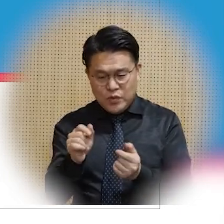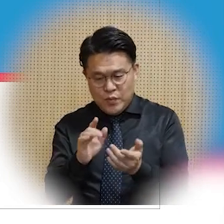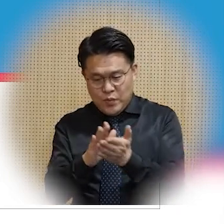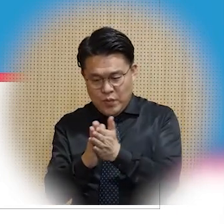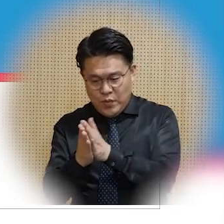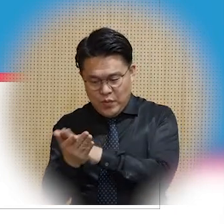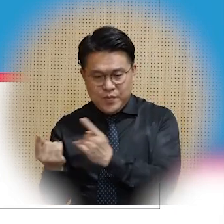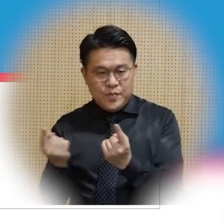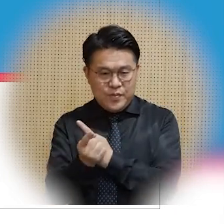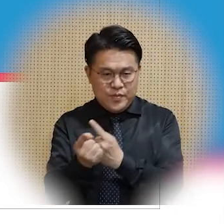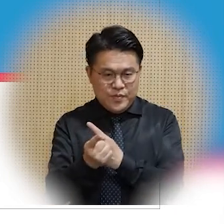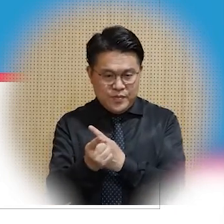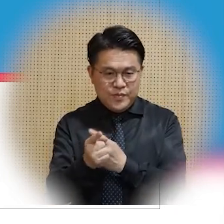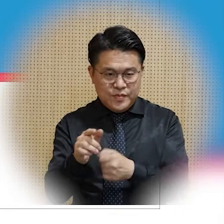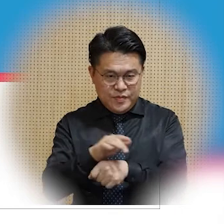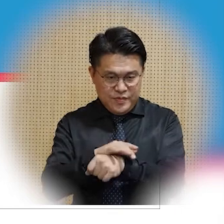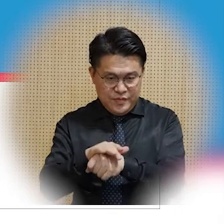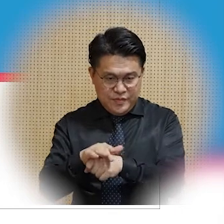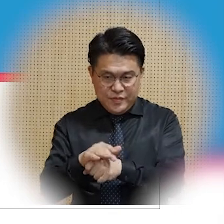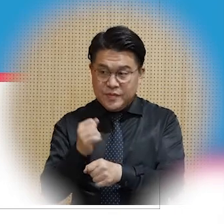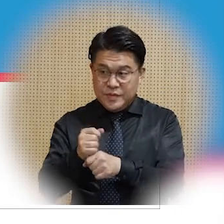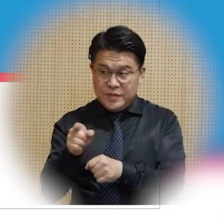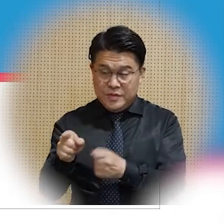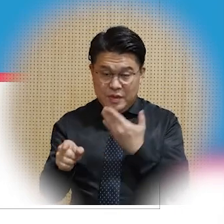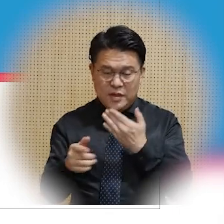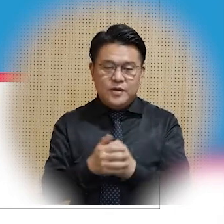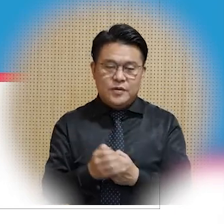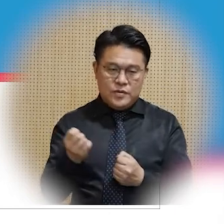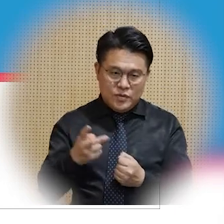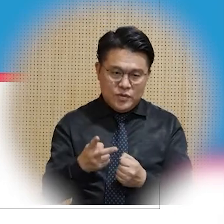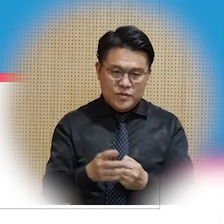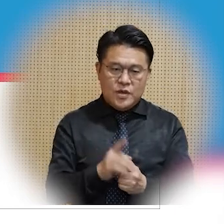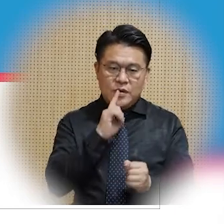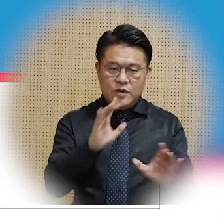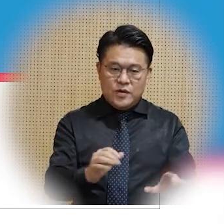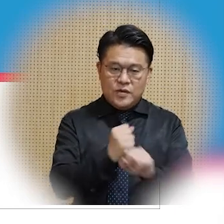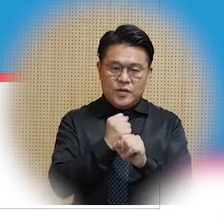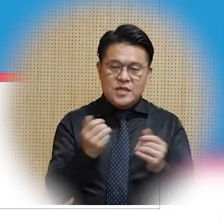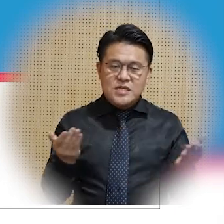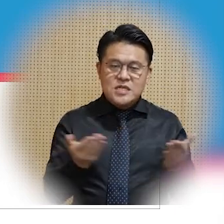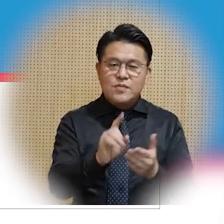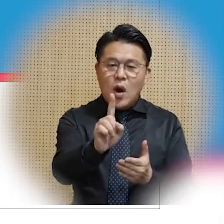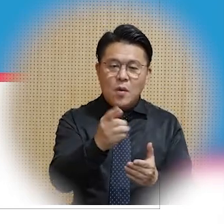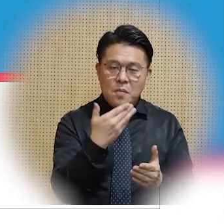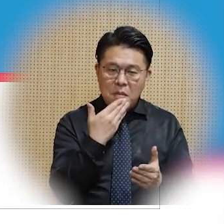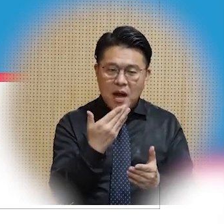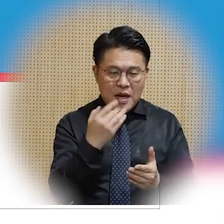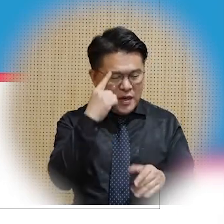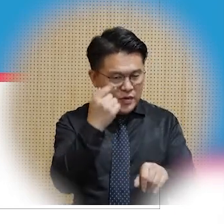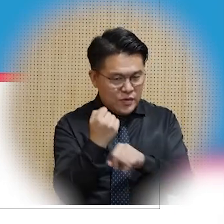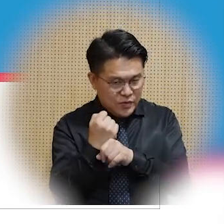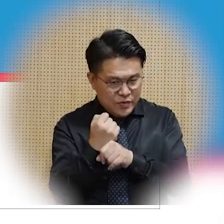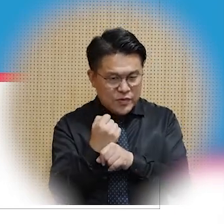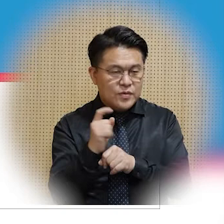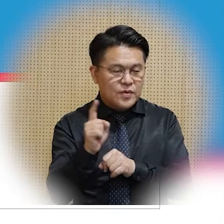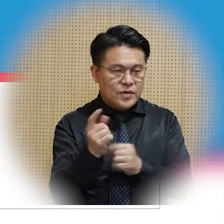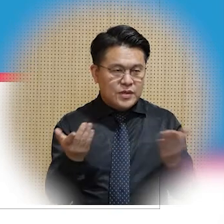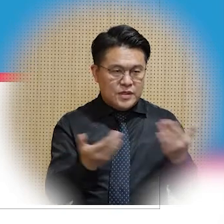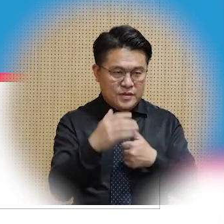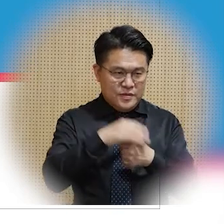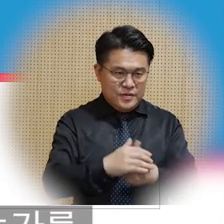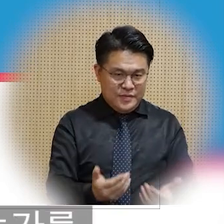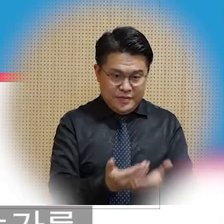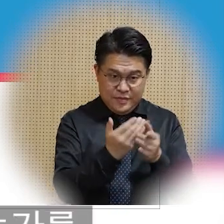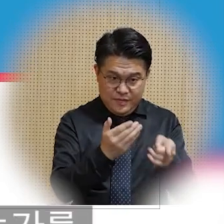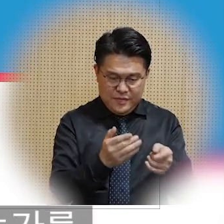해서 새롭게 적용을 시키는 거를 이야기할 수 있고, 그러니까 한마디로 어떤 일을 할 수 있는지를 개발하는 게 이제 직무 개발이라고